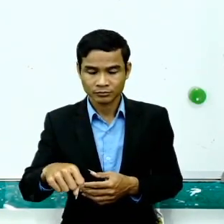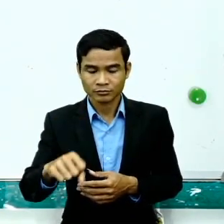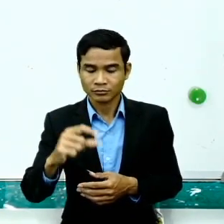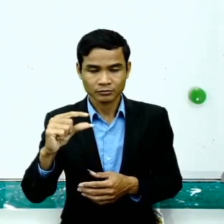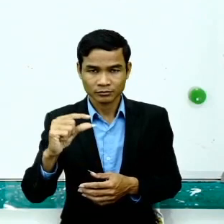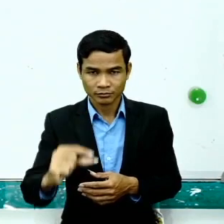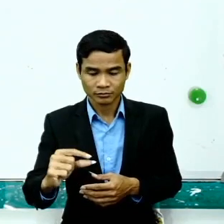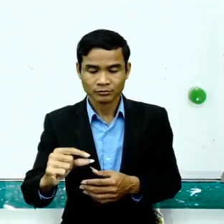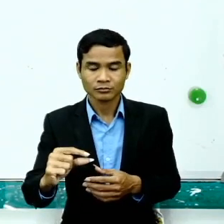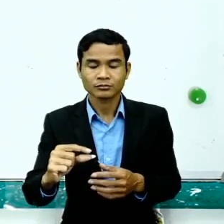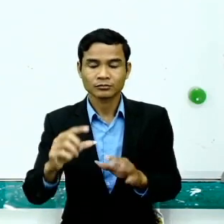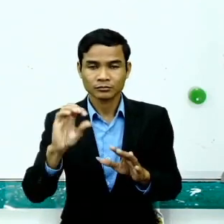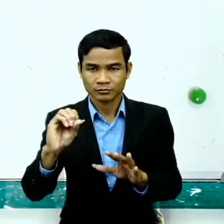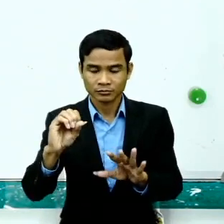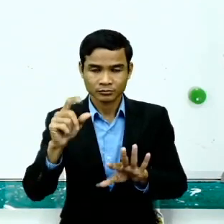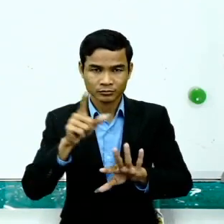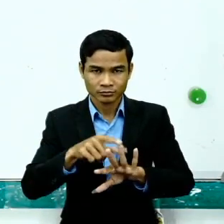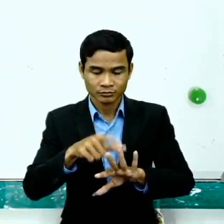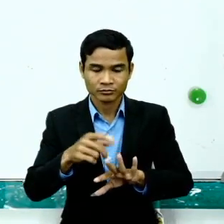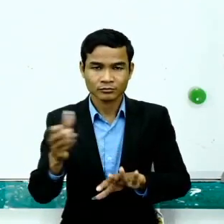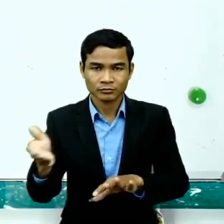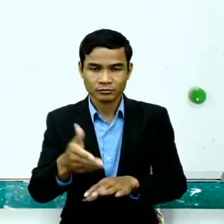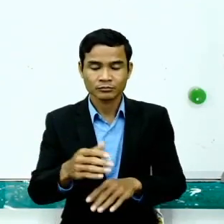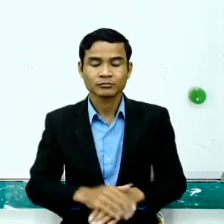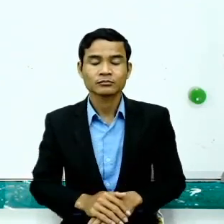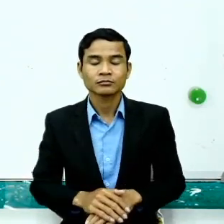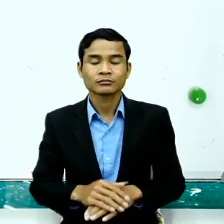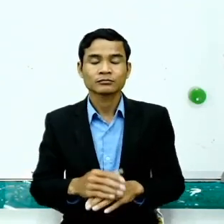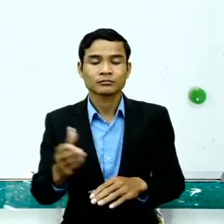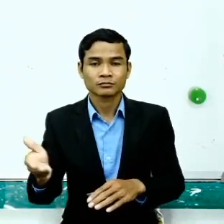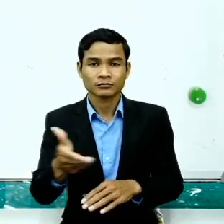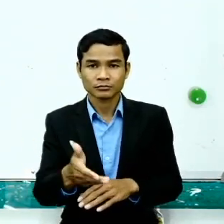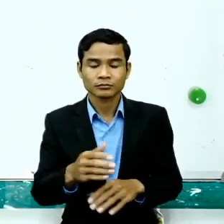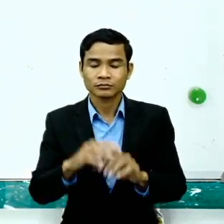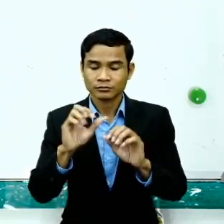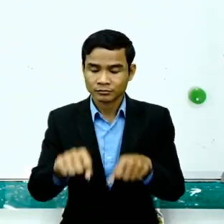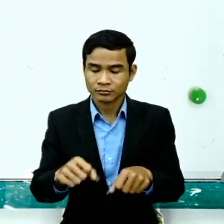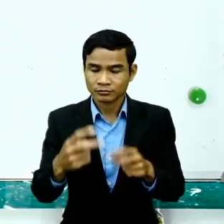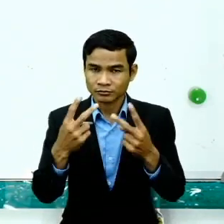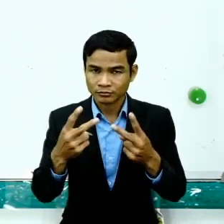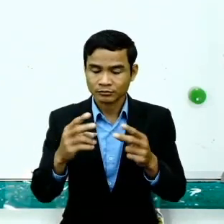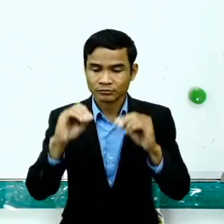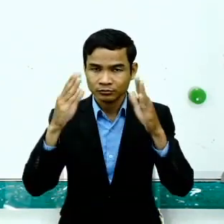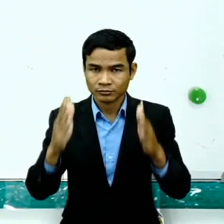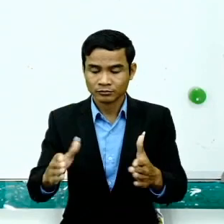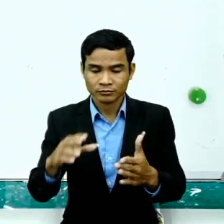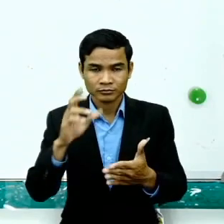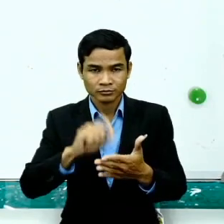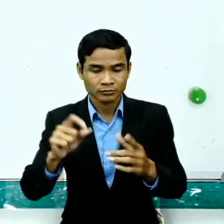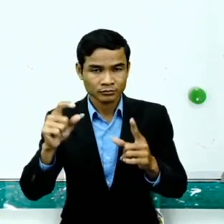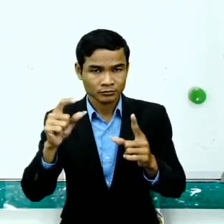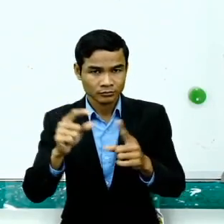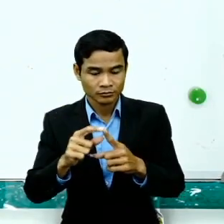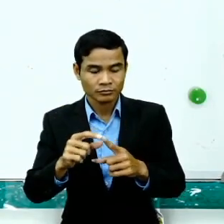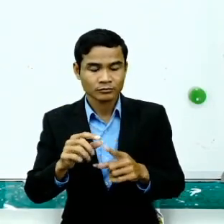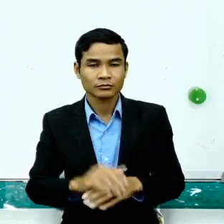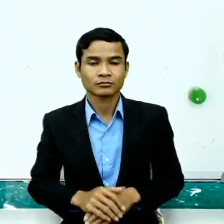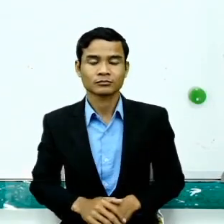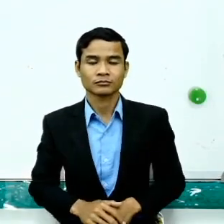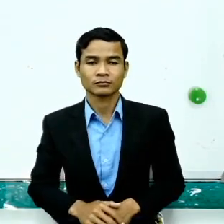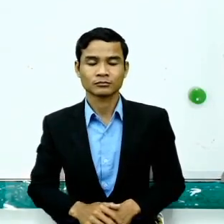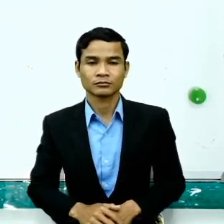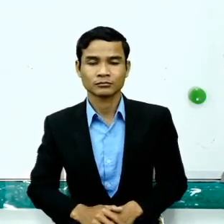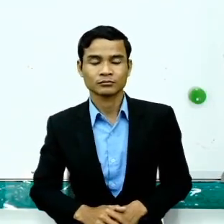có lố bẩn tạ chả được xếp con từ ọc nhé chả con mớ chả để cô sở xếp bịa tăng cả chả